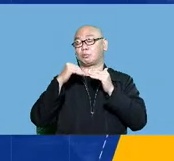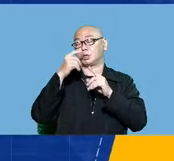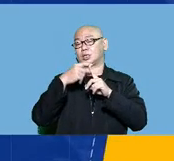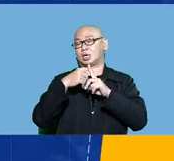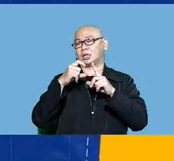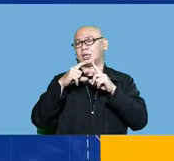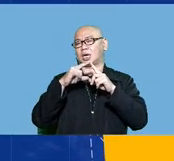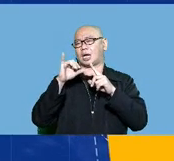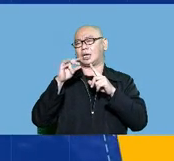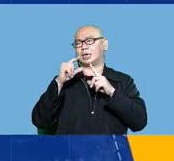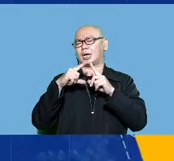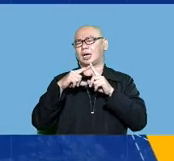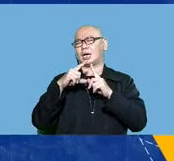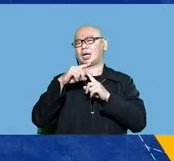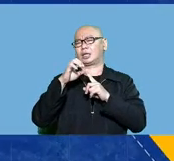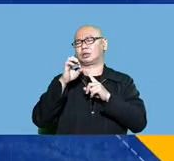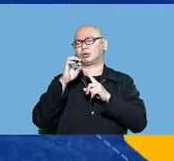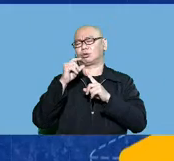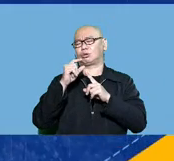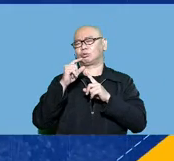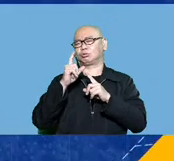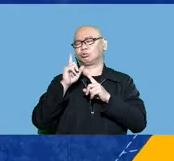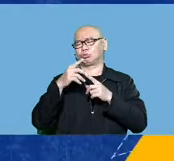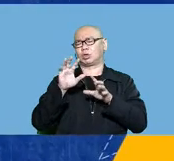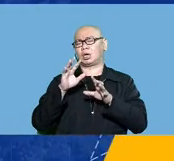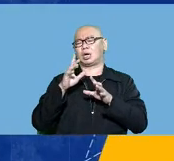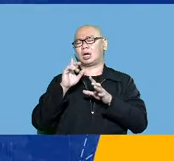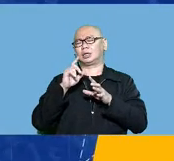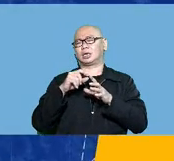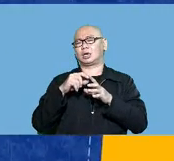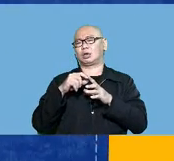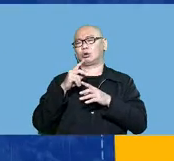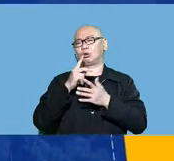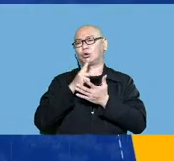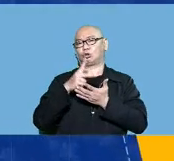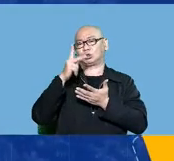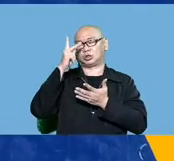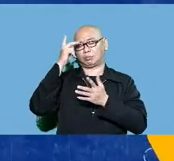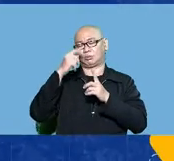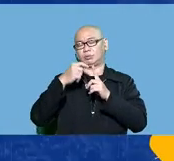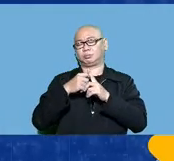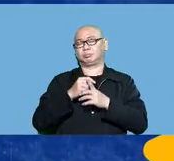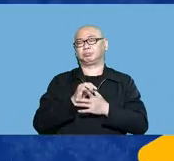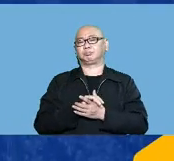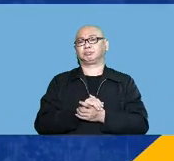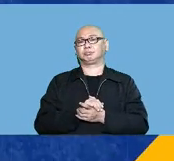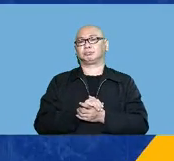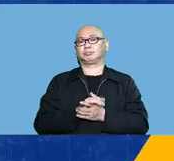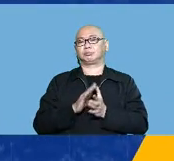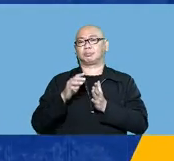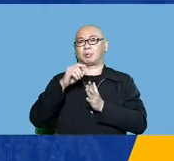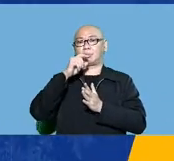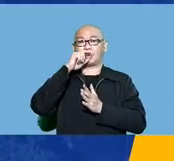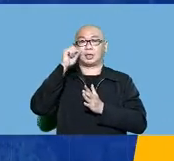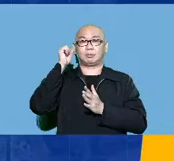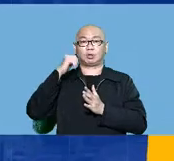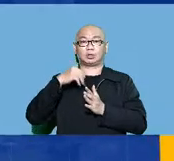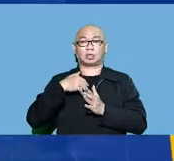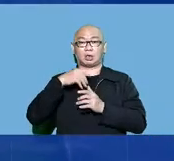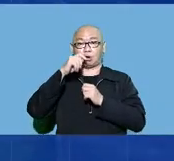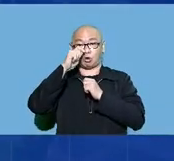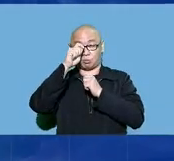ada konsep dari Peterson maksud saya. Kemudian Bapak dan Ibu yang saya